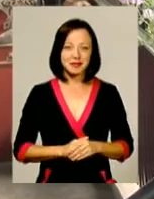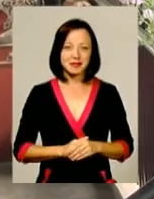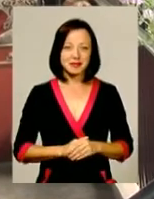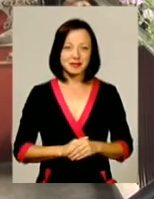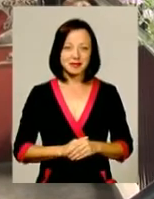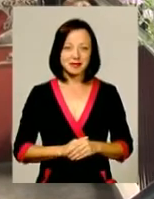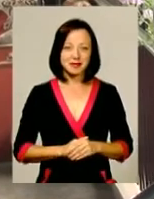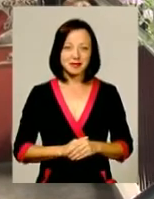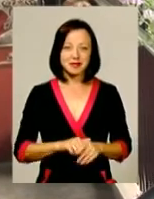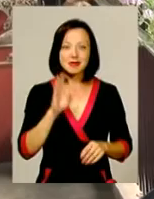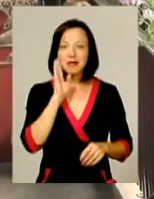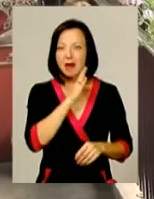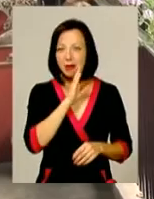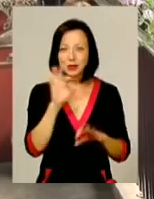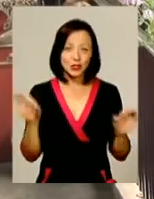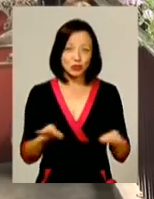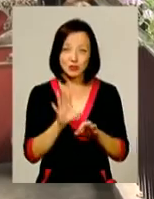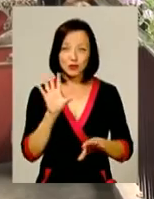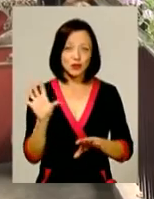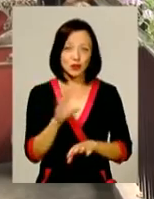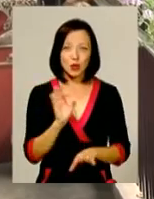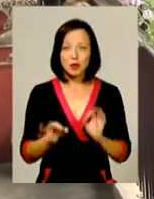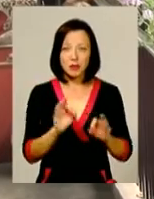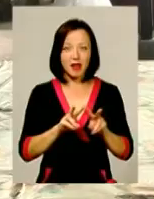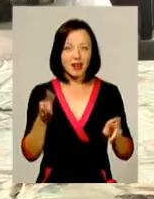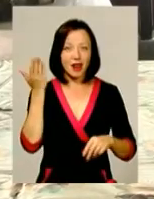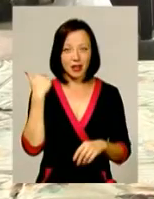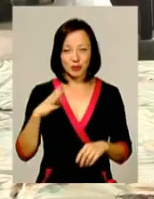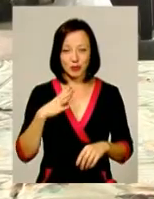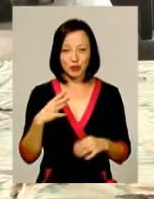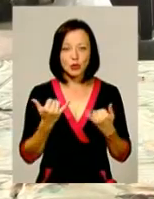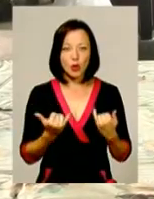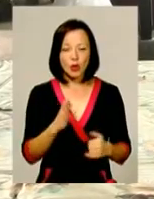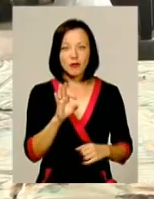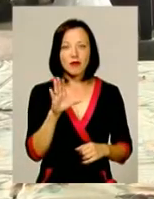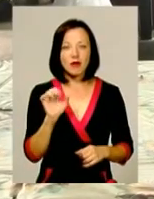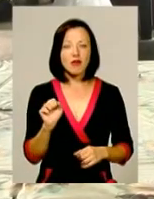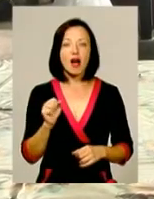так: «Мама, нічого, все нормально, я все таке, як раніше був». Сьогодні